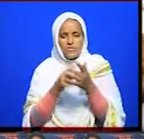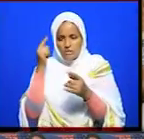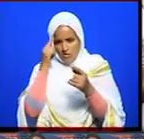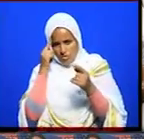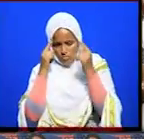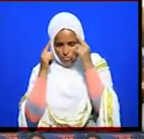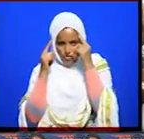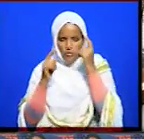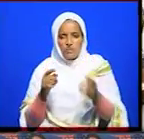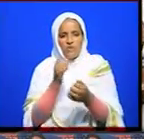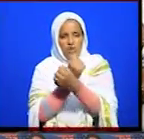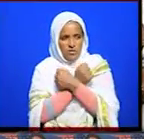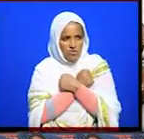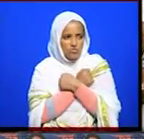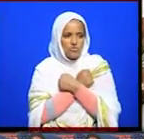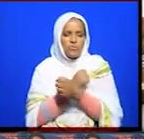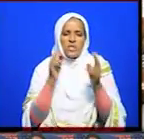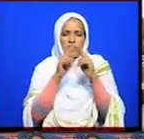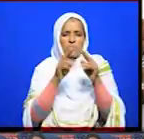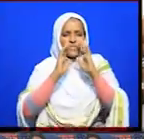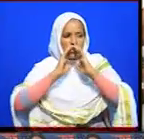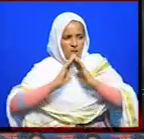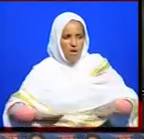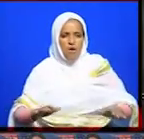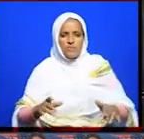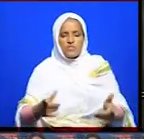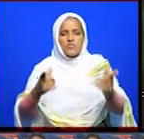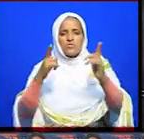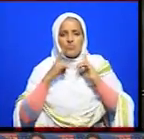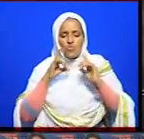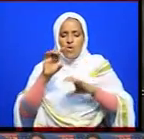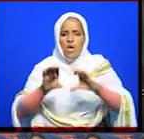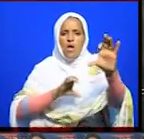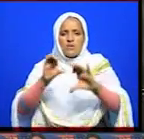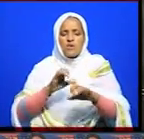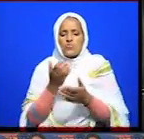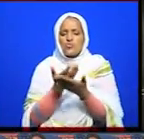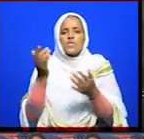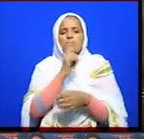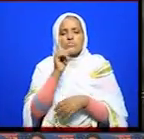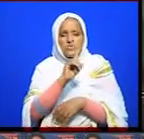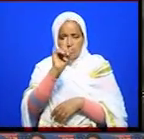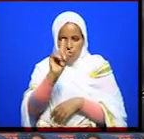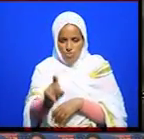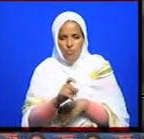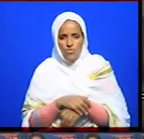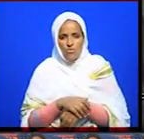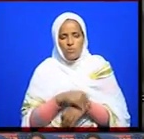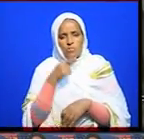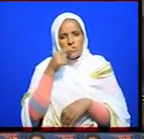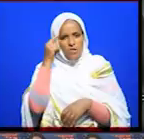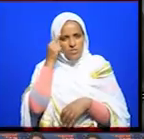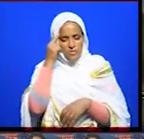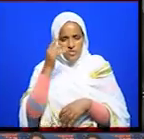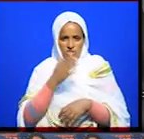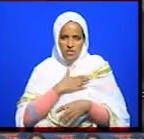እንዲህ ተሳስባችሁ ተፋቅራችሁ በጣም ሰላም ሆናችሁ እንድትኖሩ ያደረጋችሁ ነገር ምንድነው